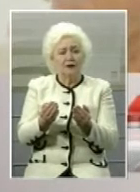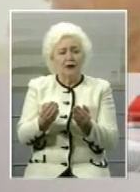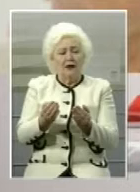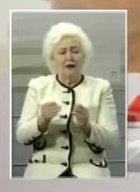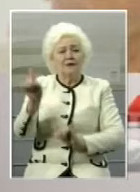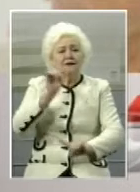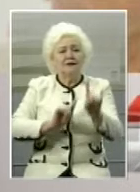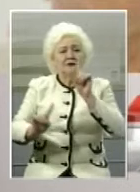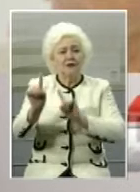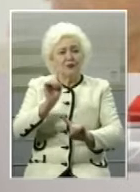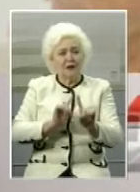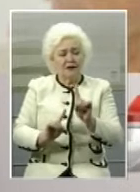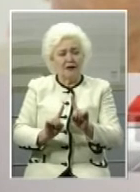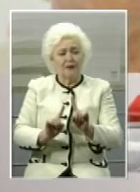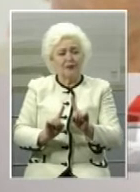зібрання,